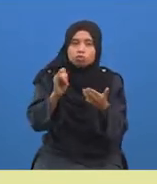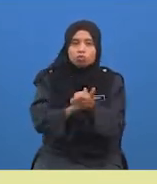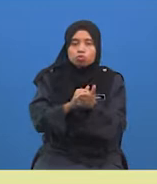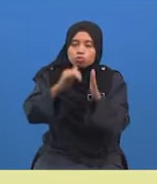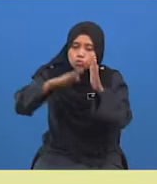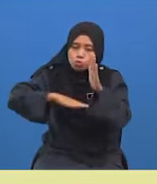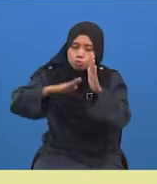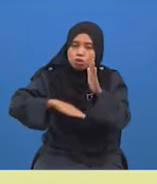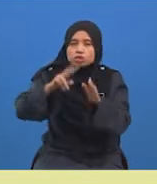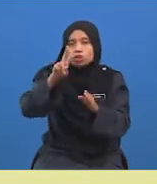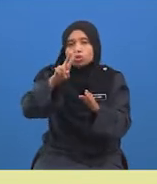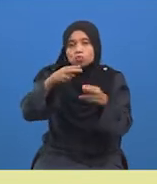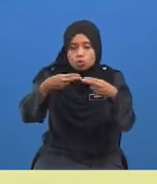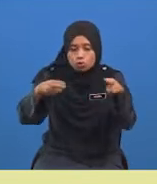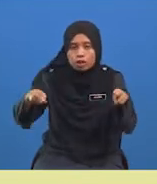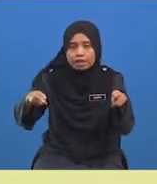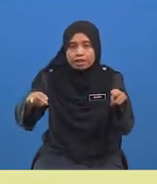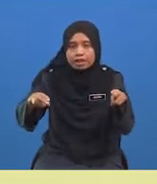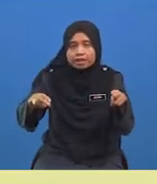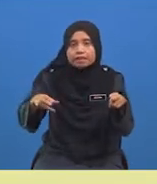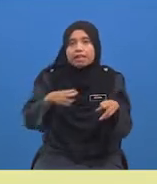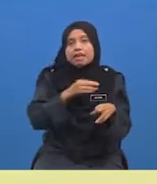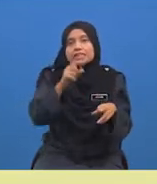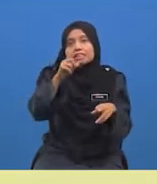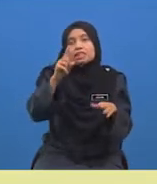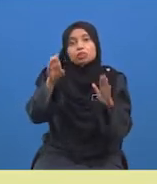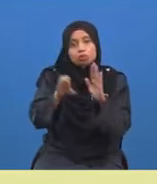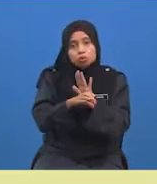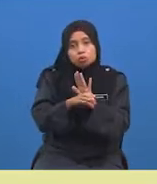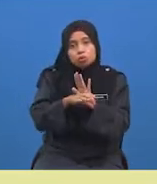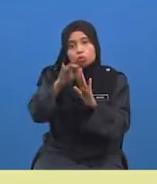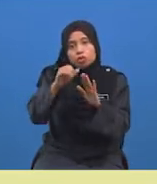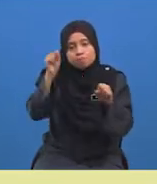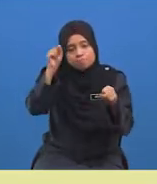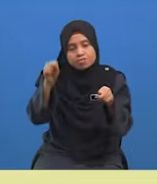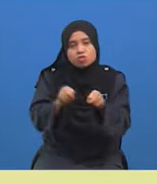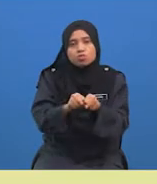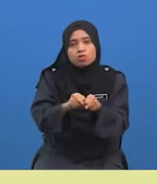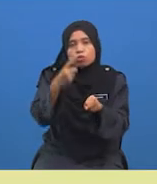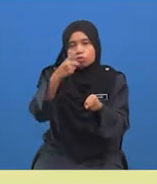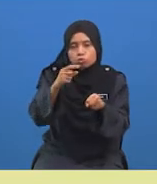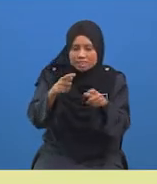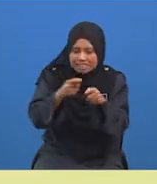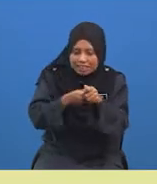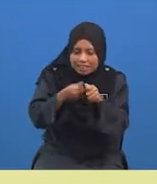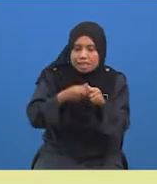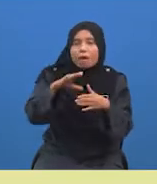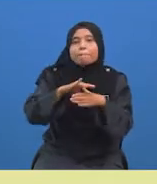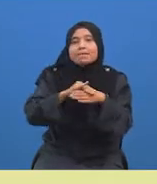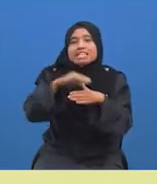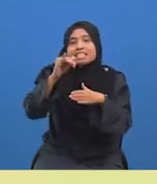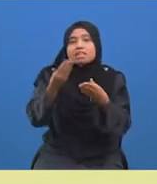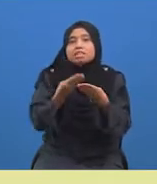kemudian sekurang-kurangnya 2 huraian serta 1 contoh yang sesuai bagi setiap fakta